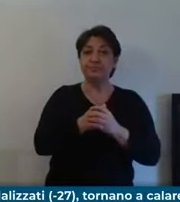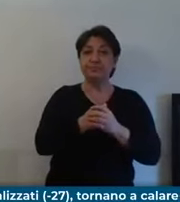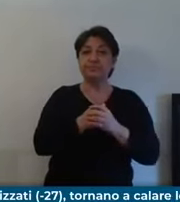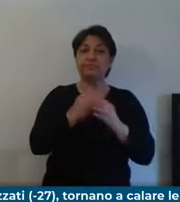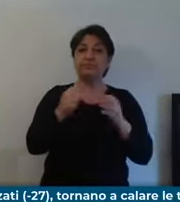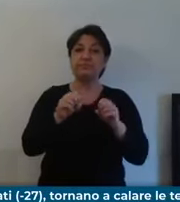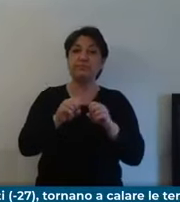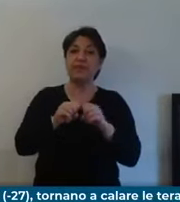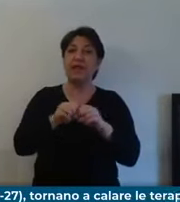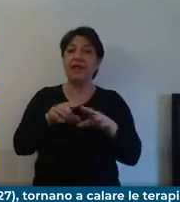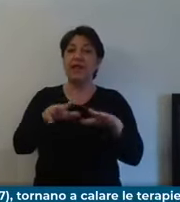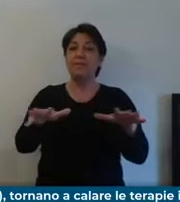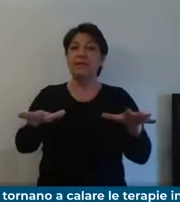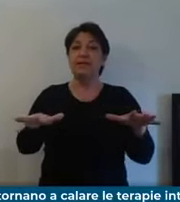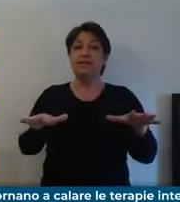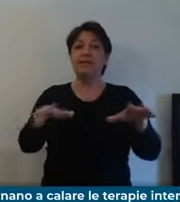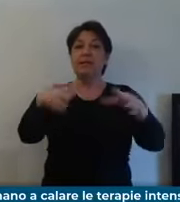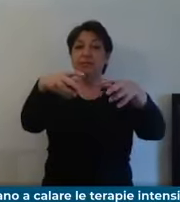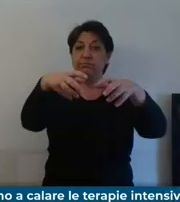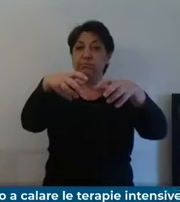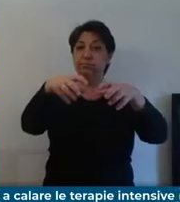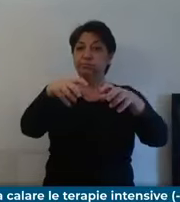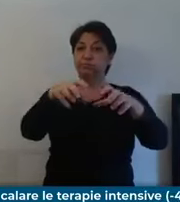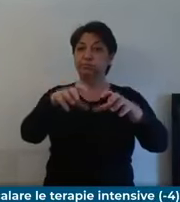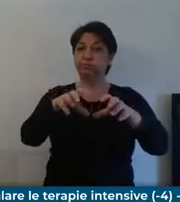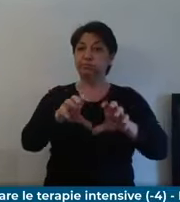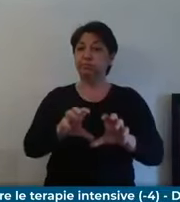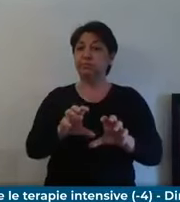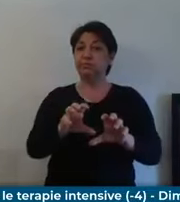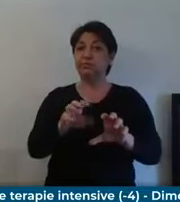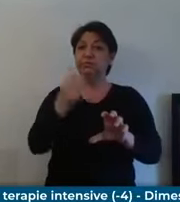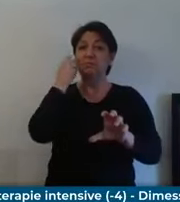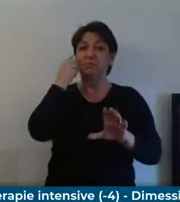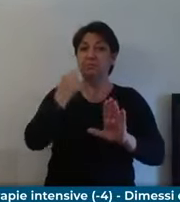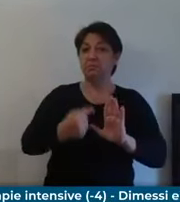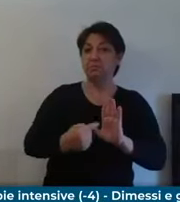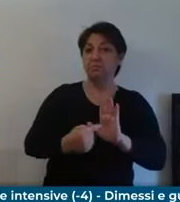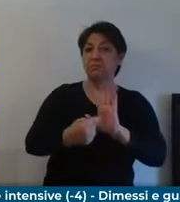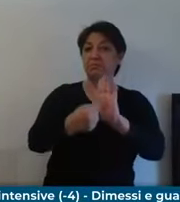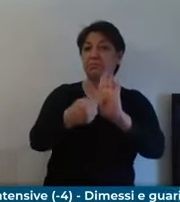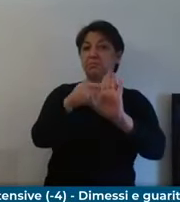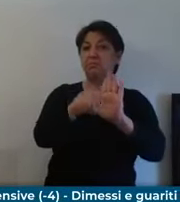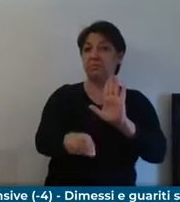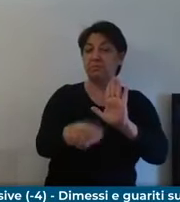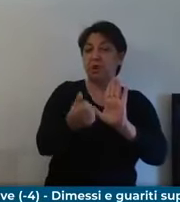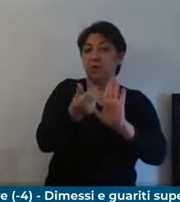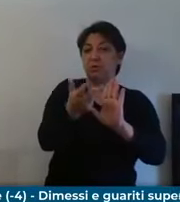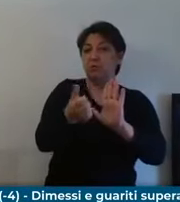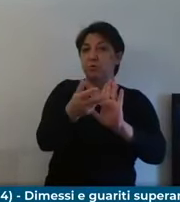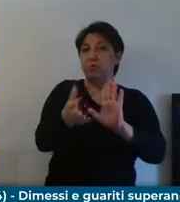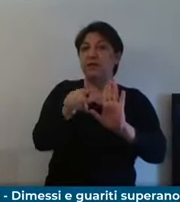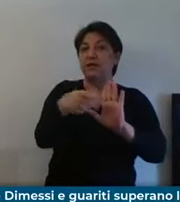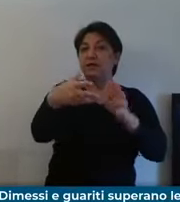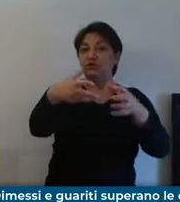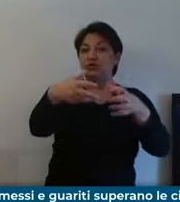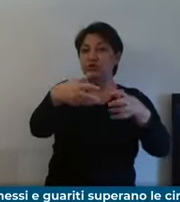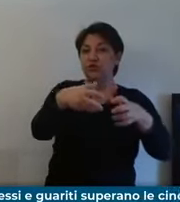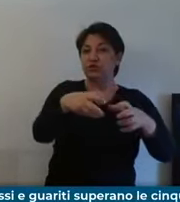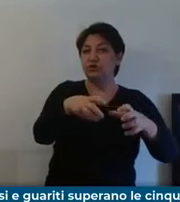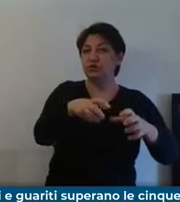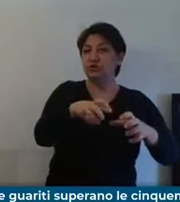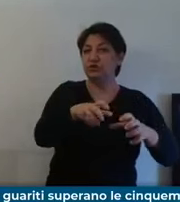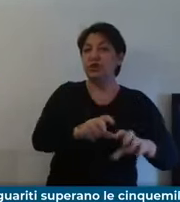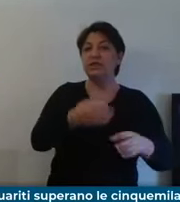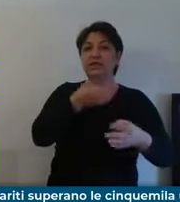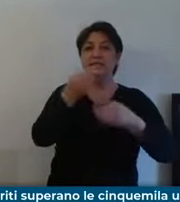soprattutto da una sanità che nei numeri che vi abbiamo dato poco più di 2 ore fa in questa sala si è dimostrata in grado di fronteggiare